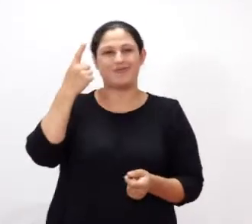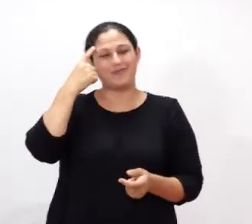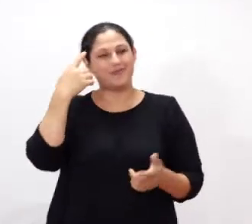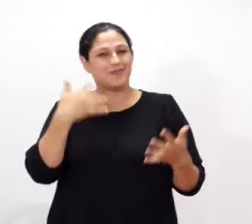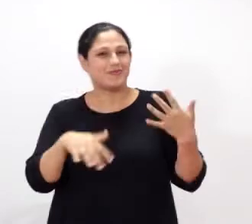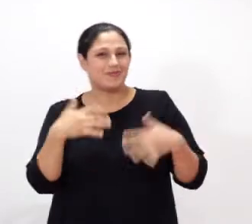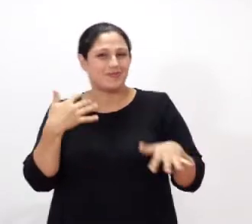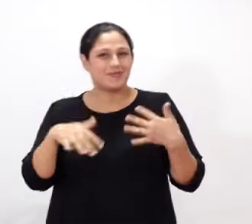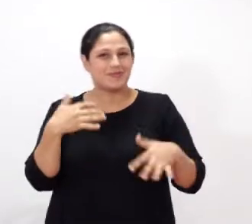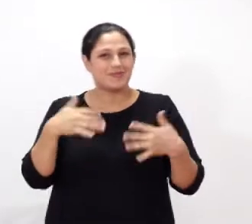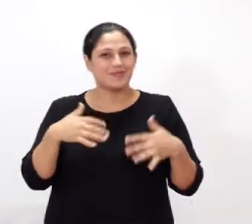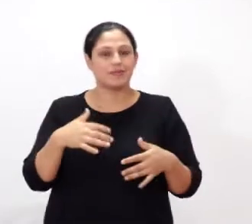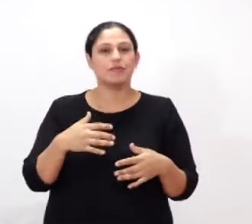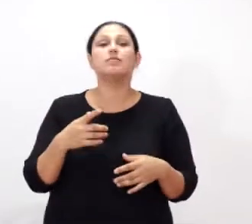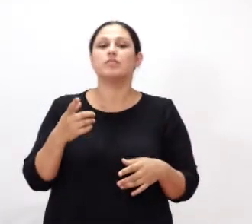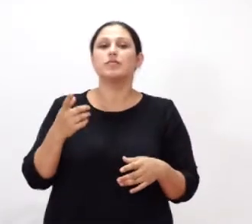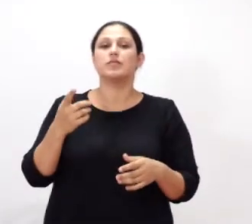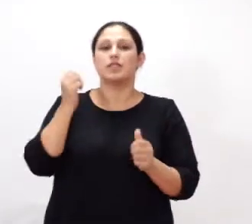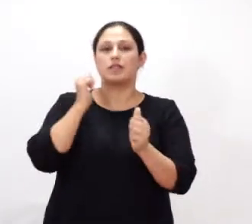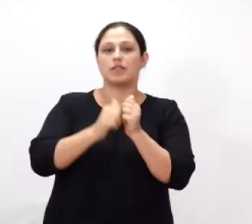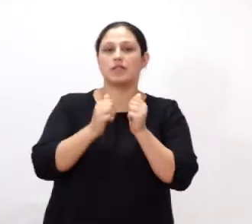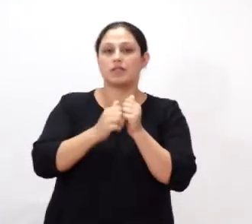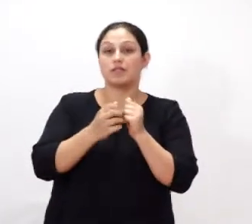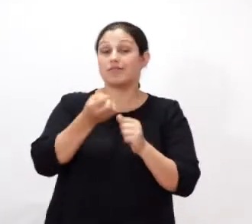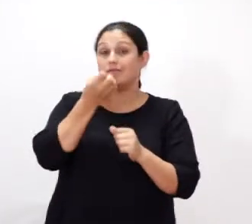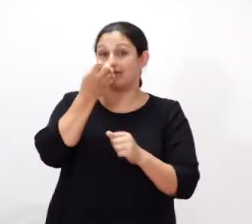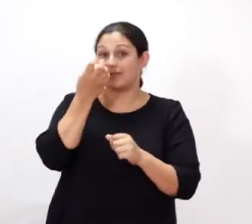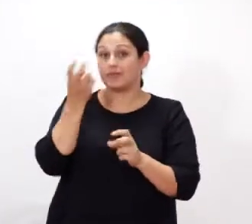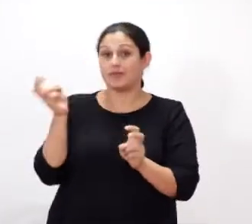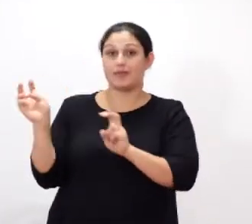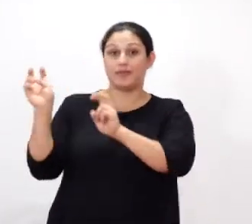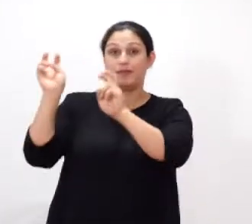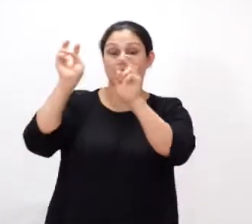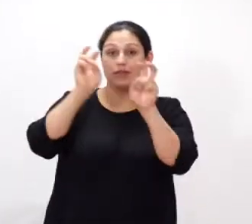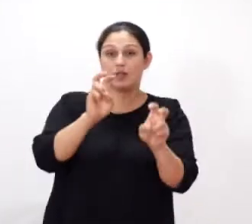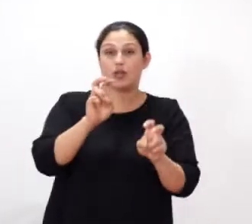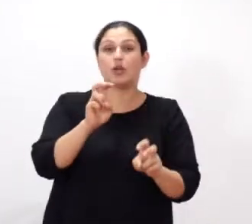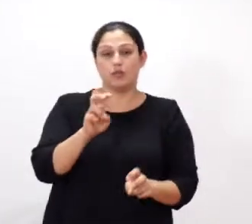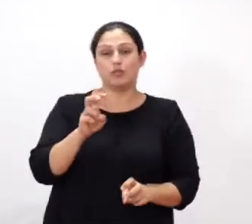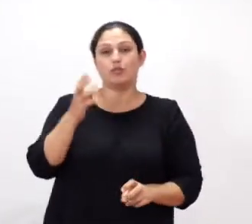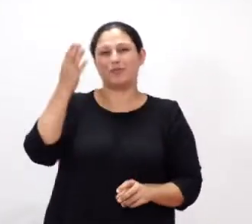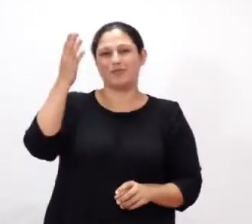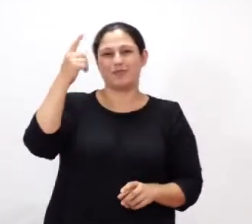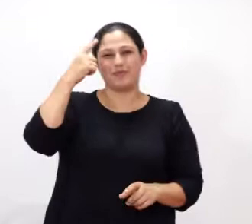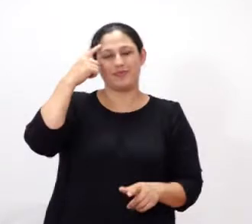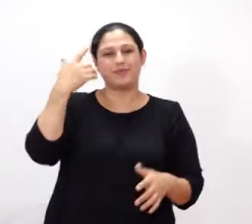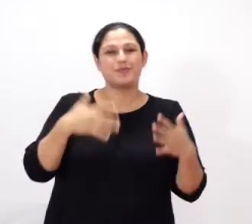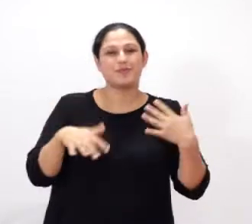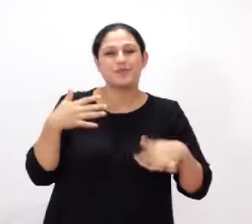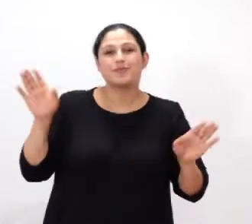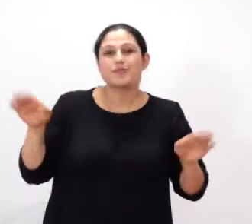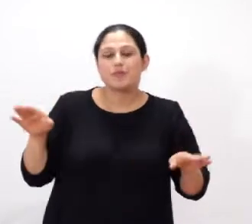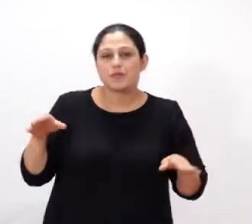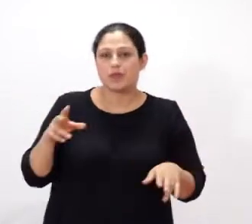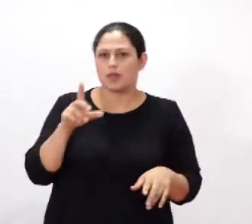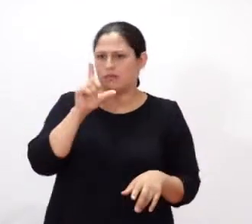نادان روز آنها به گلزار رسیدند توتی نادان آنجا مرغک را